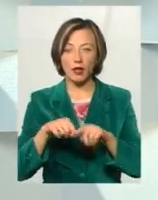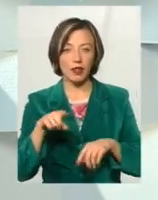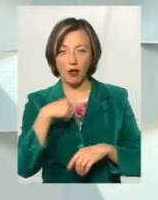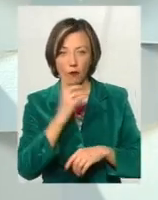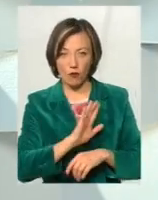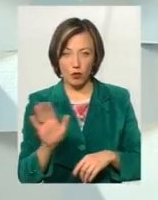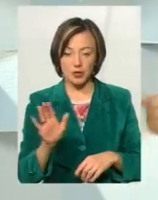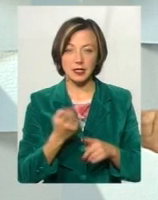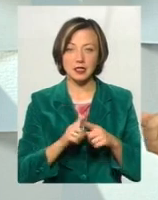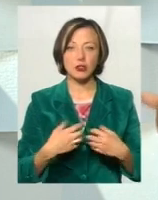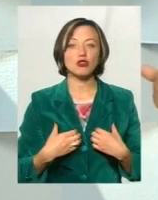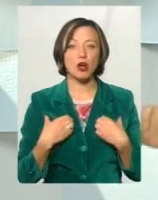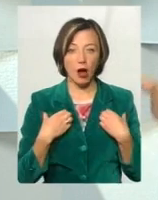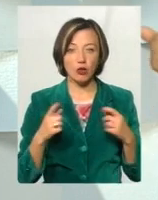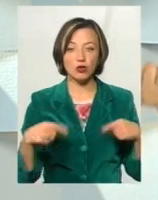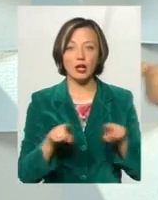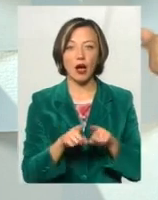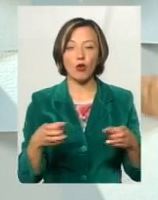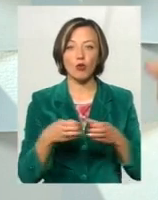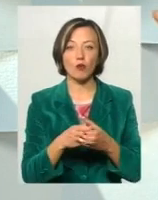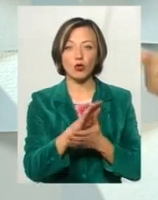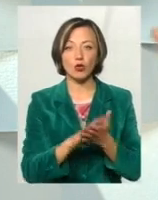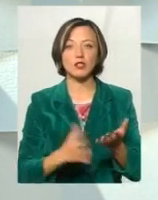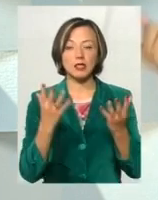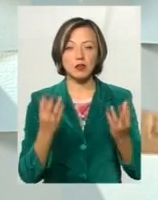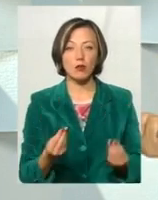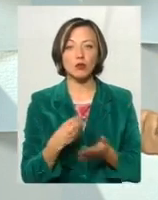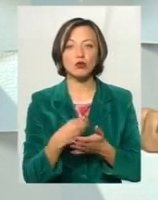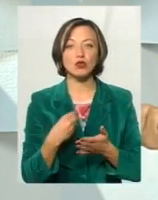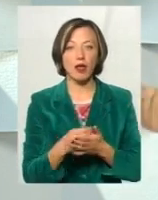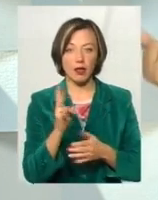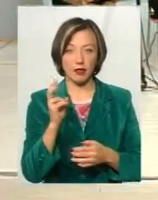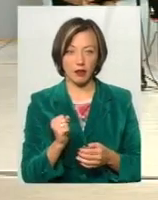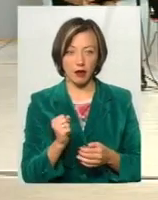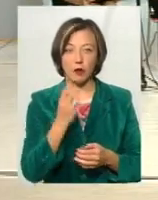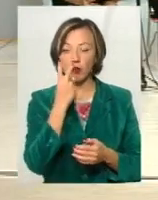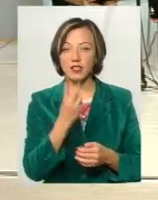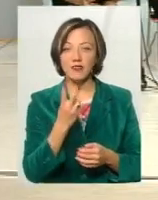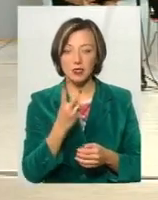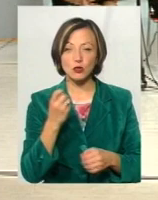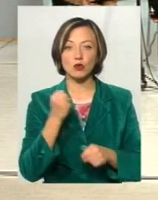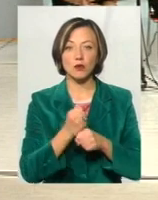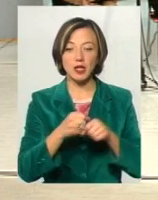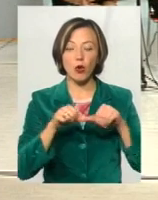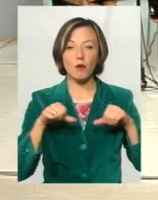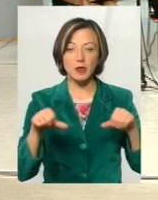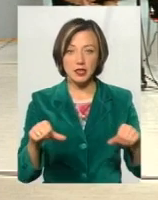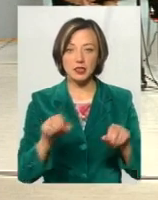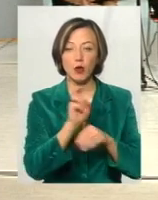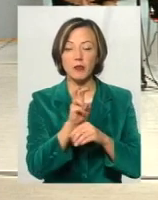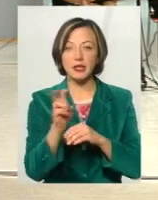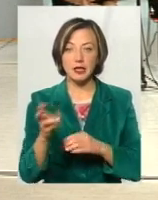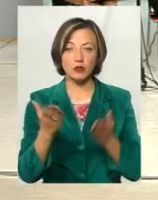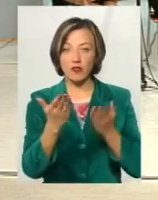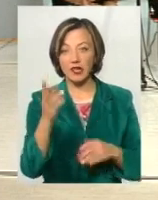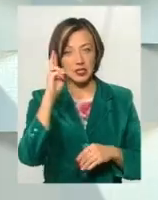йдеться. Це жах. Що таке група продовженого дня бюджетна? Подивіться, зробіть комісію і обійдіть, якщо